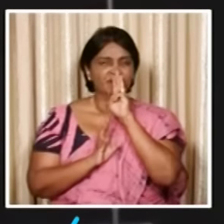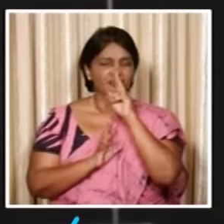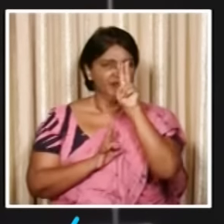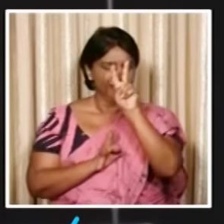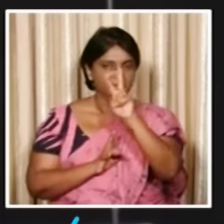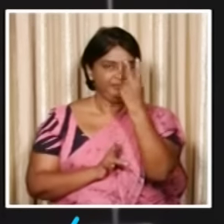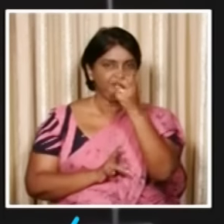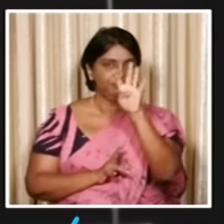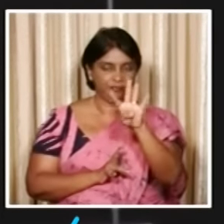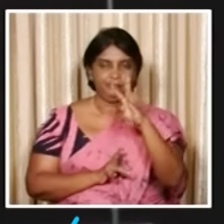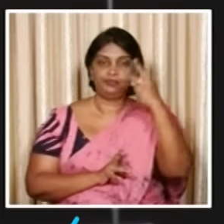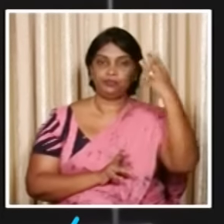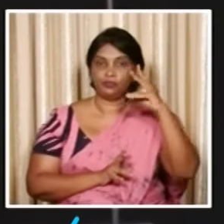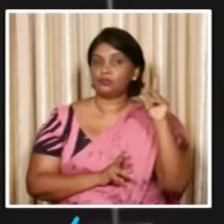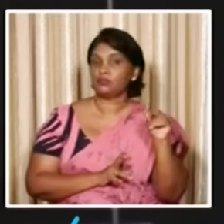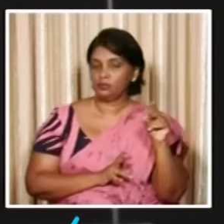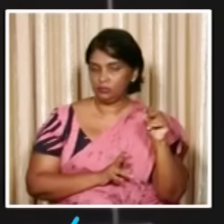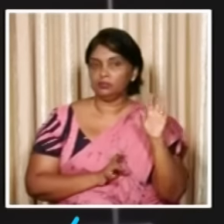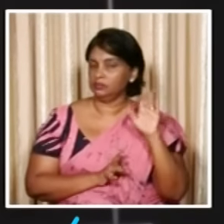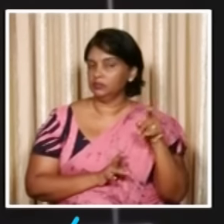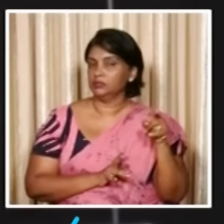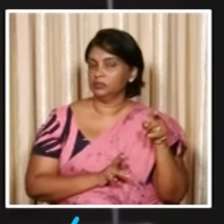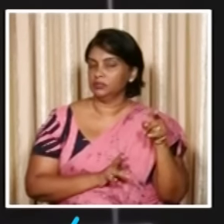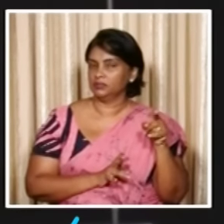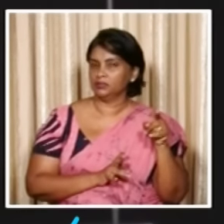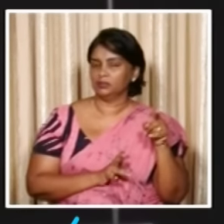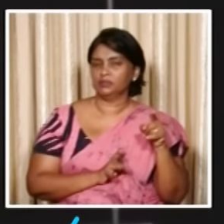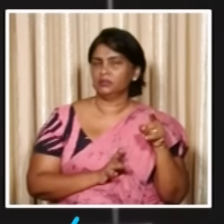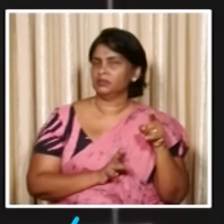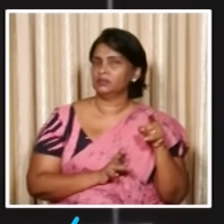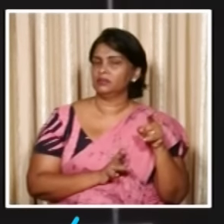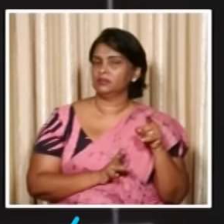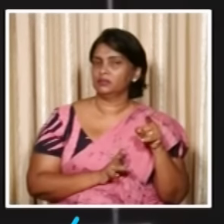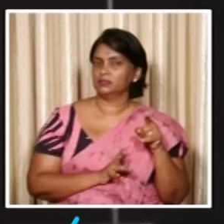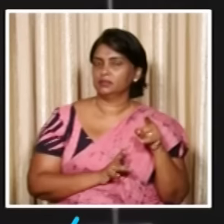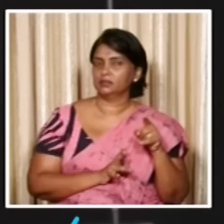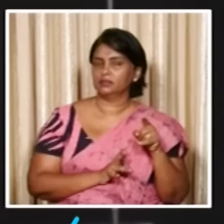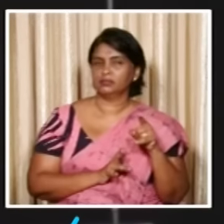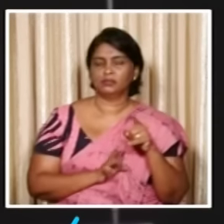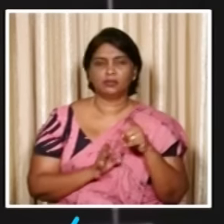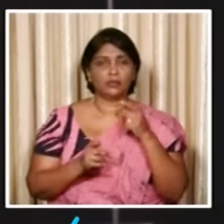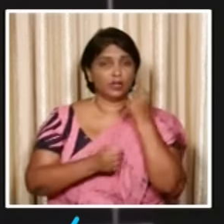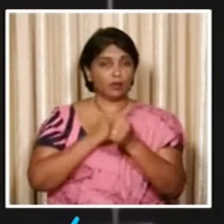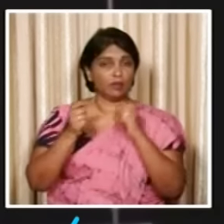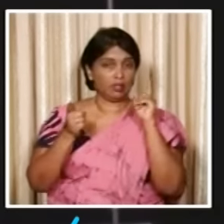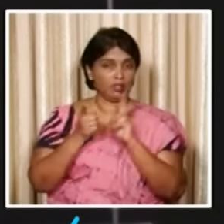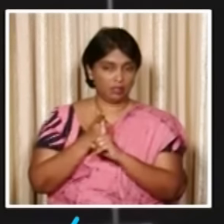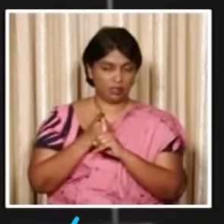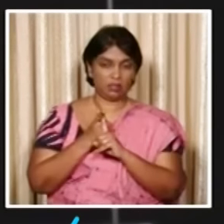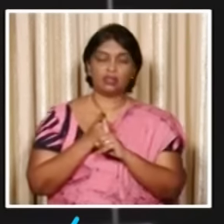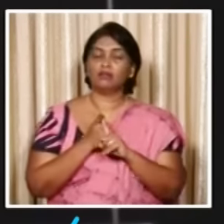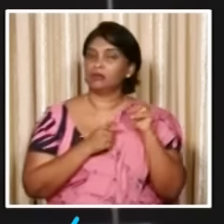2023 3/11 காலை நடைபெற்ற பாடசாலை மரதனோட்ட போட்டியில் பங்கேற்ற போது திடீரென திருக்கோயில் ஆதார வைத்தியசாலையில்